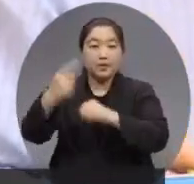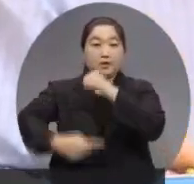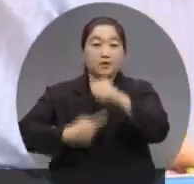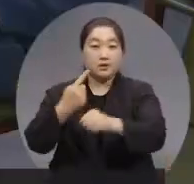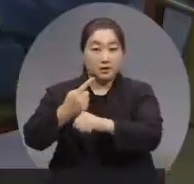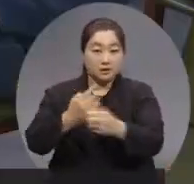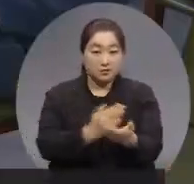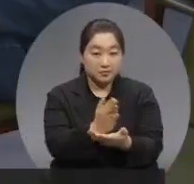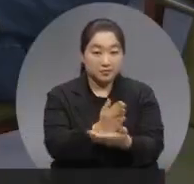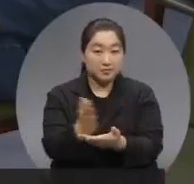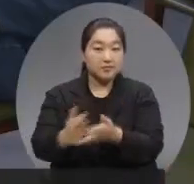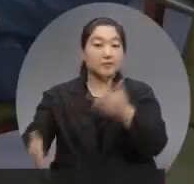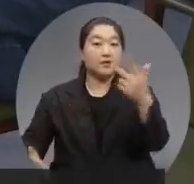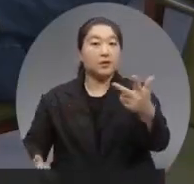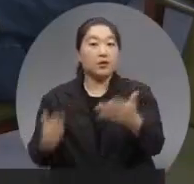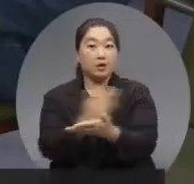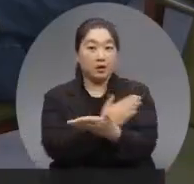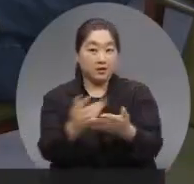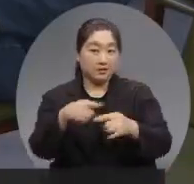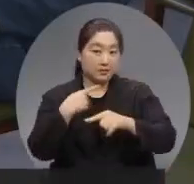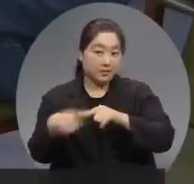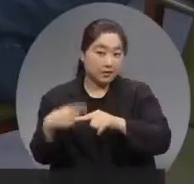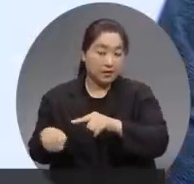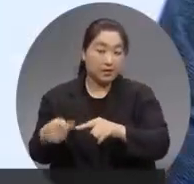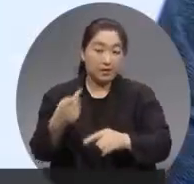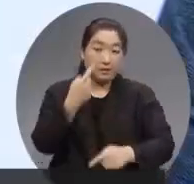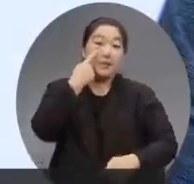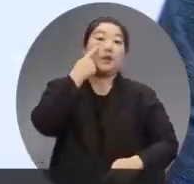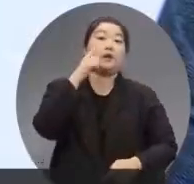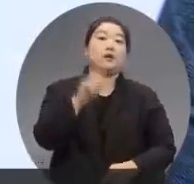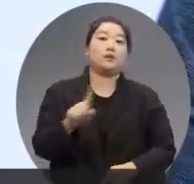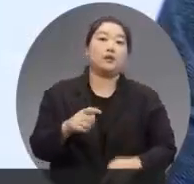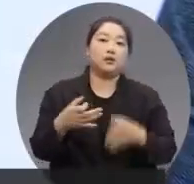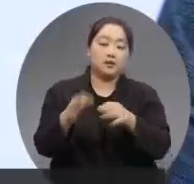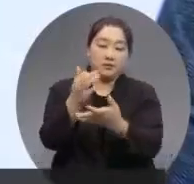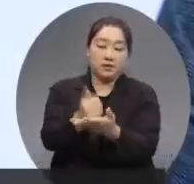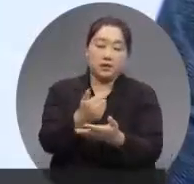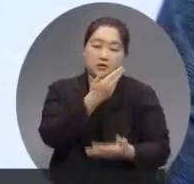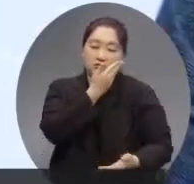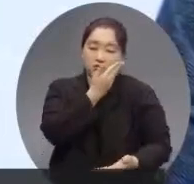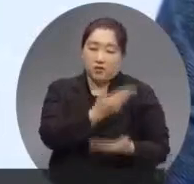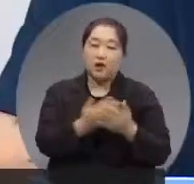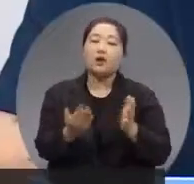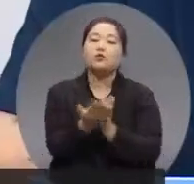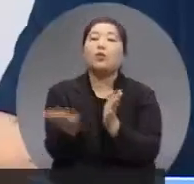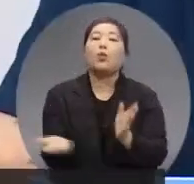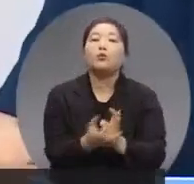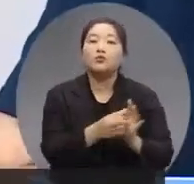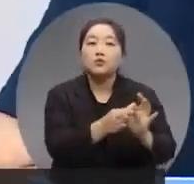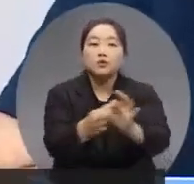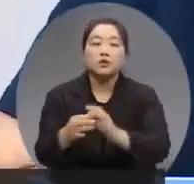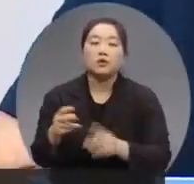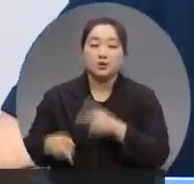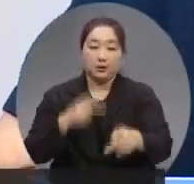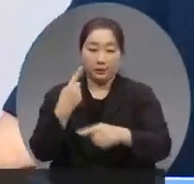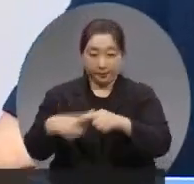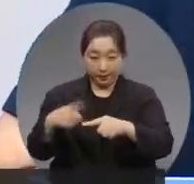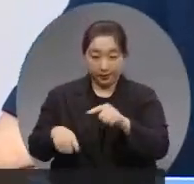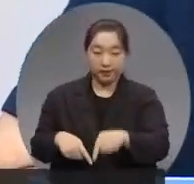7개 분야로 나눠 평가했습니다 가장 눈에 띄는 건 김지사가 역점을 두고 추진하는 레이크파크 사업에 대한